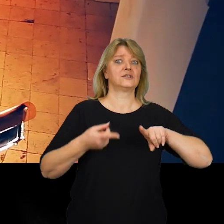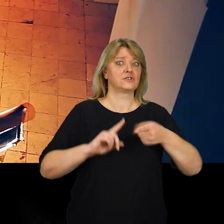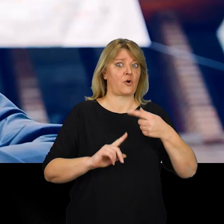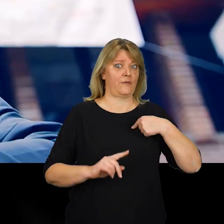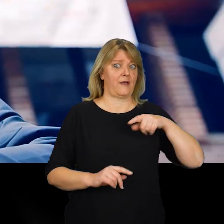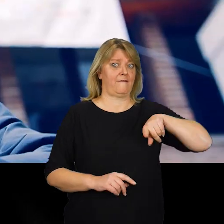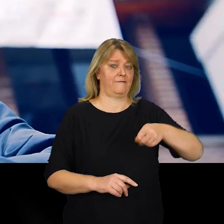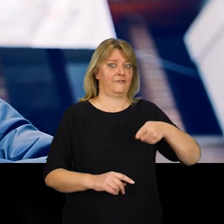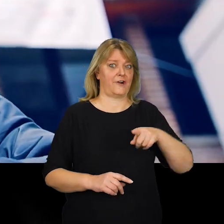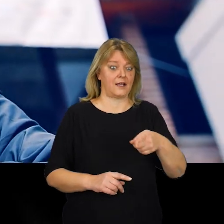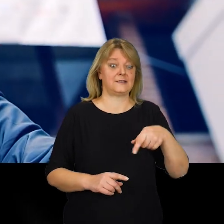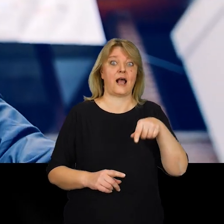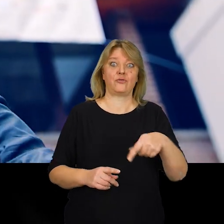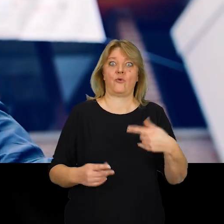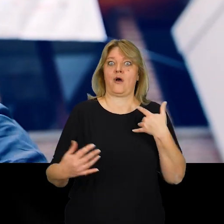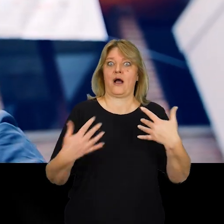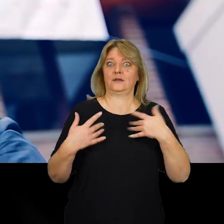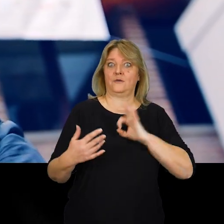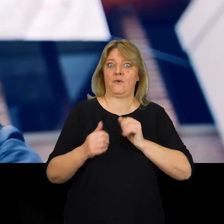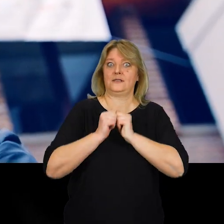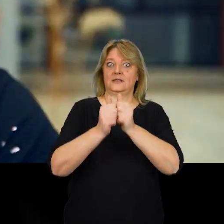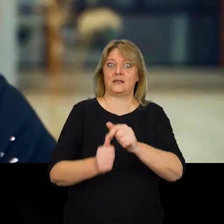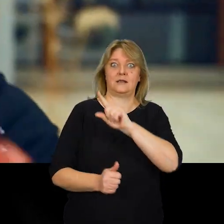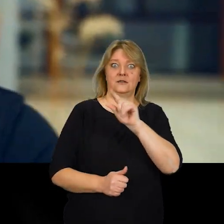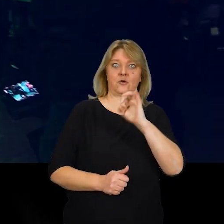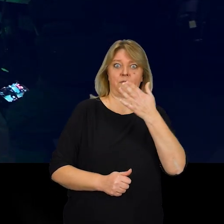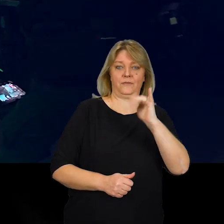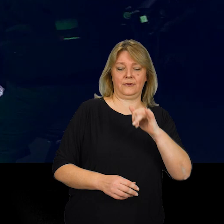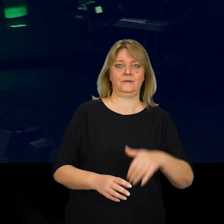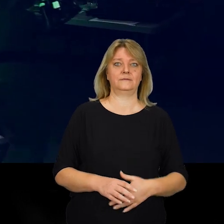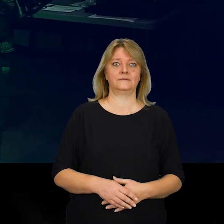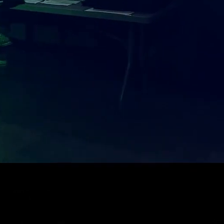I am from France and here I play a zombie.